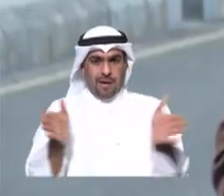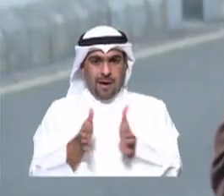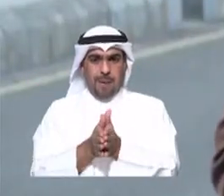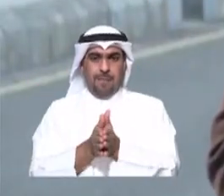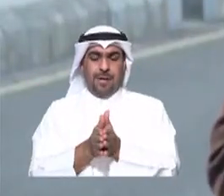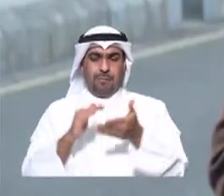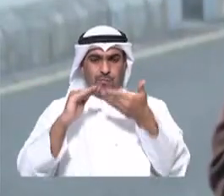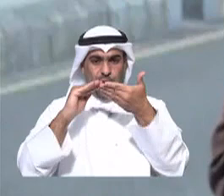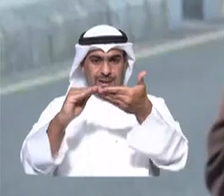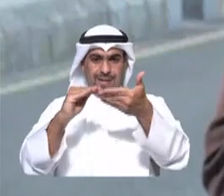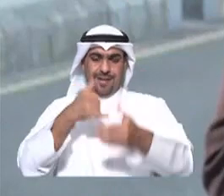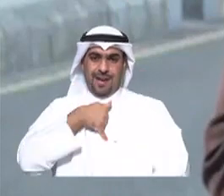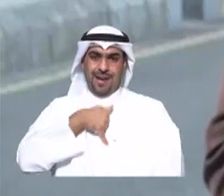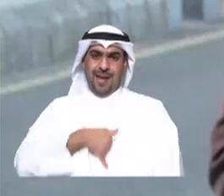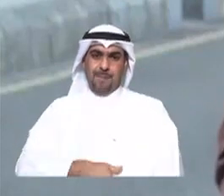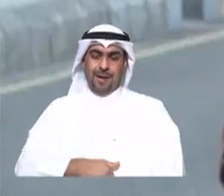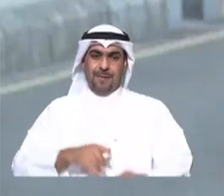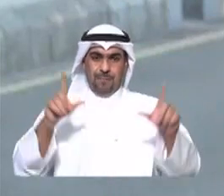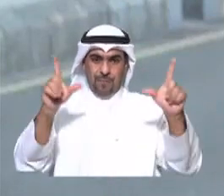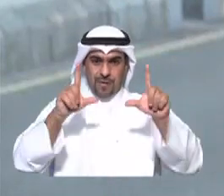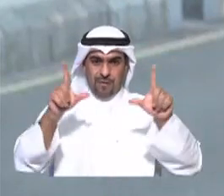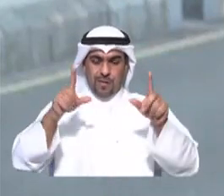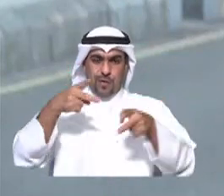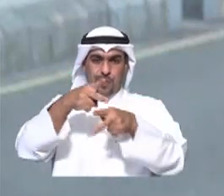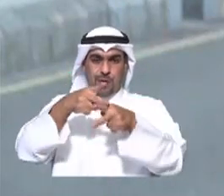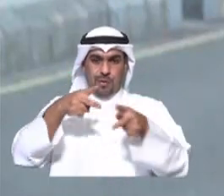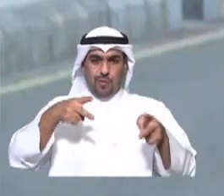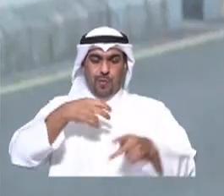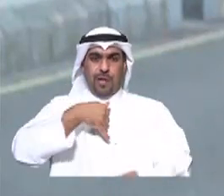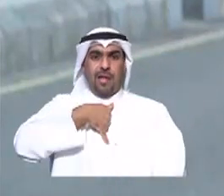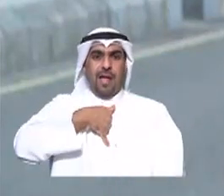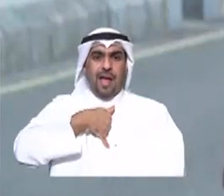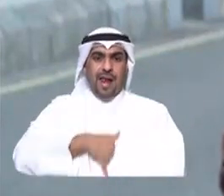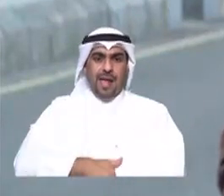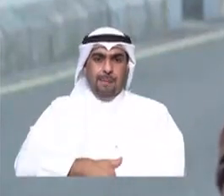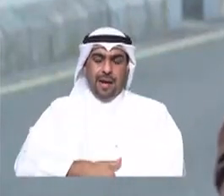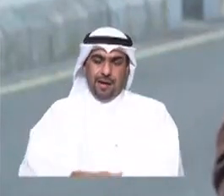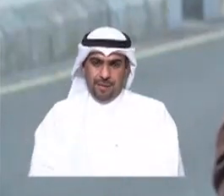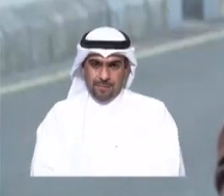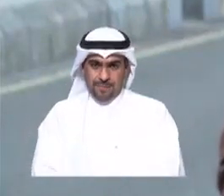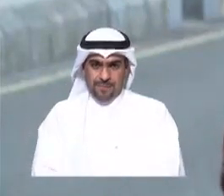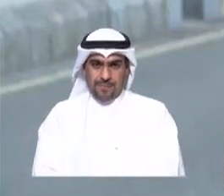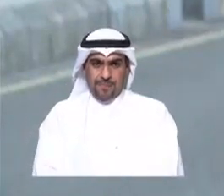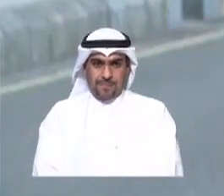بالاحتياجات الإنسانية. مروى النبيل، لتلفزيون دولة الكويت، عدن.